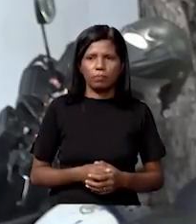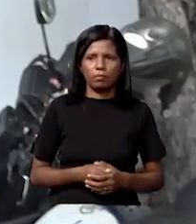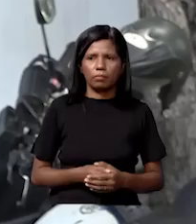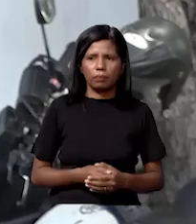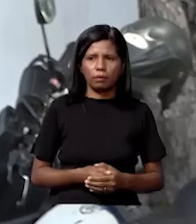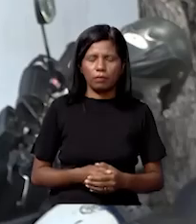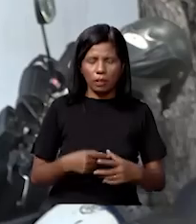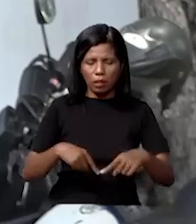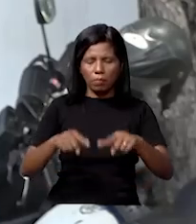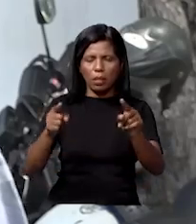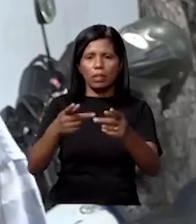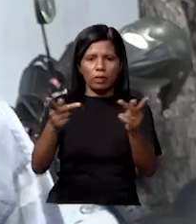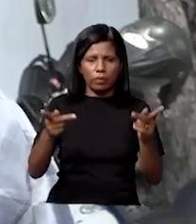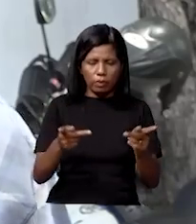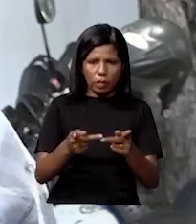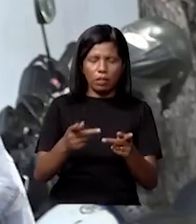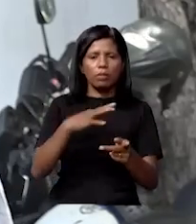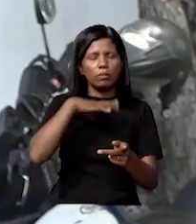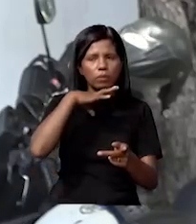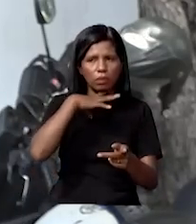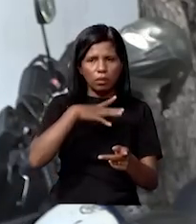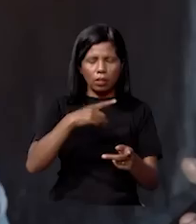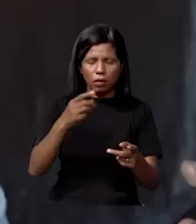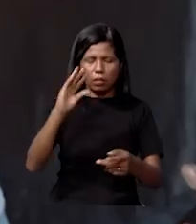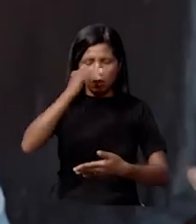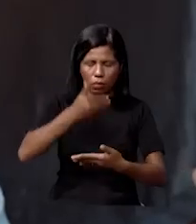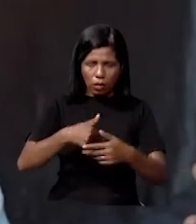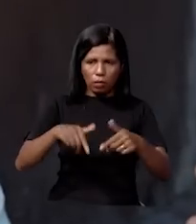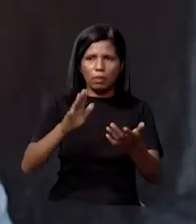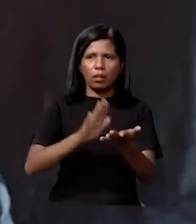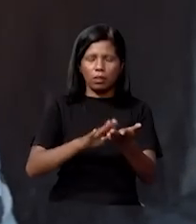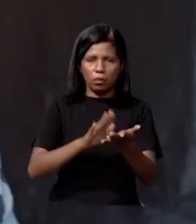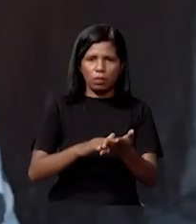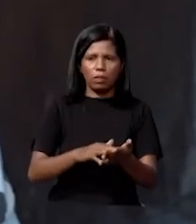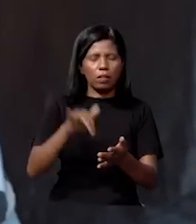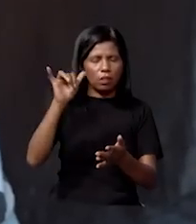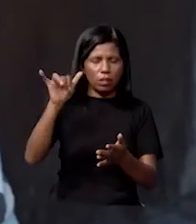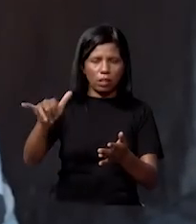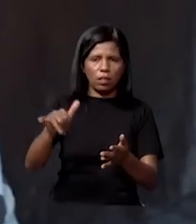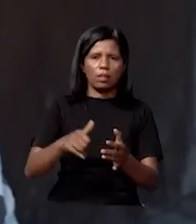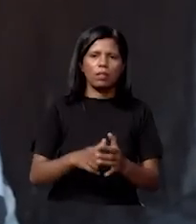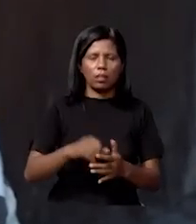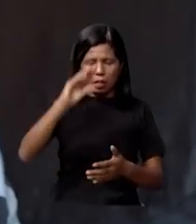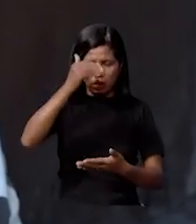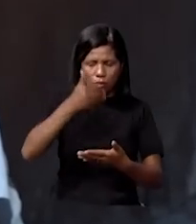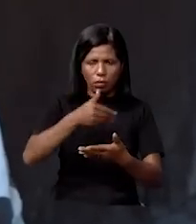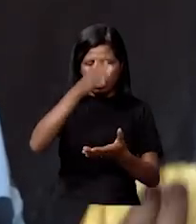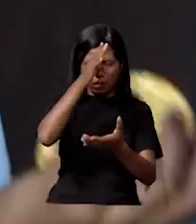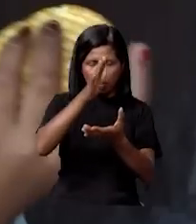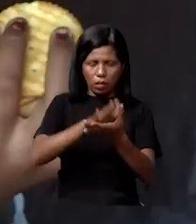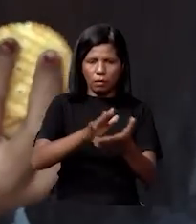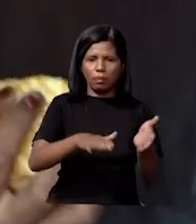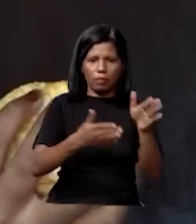Pila ba ni oana tu ba iskola. Nia antes hela ihene ba Nienya kabene mate